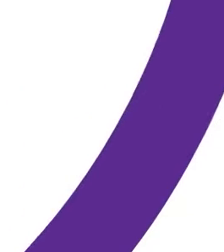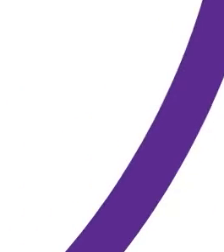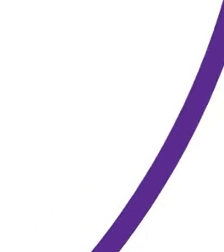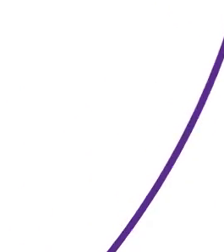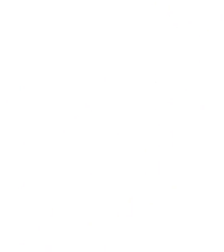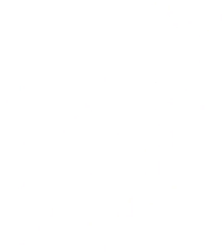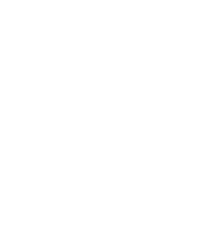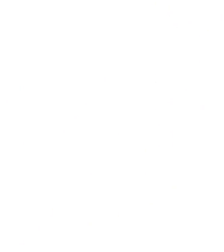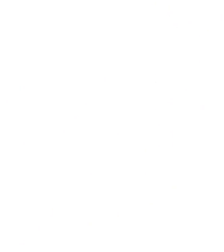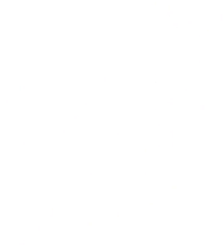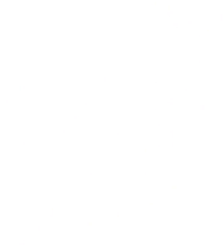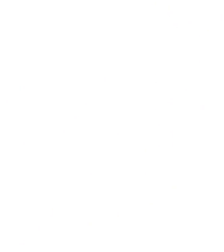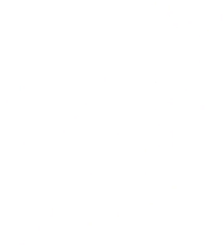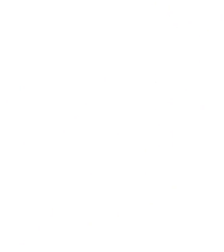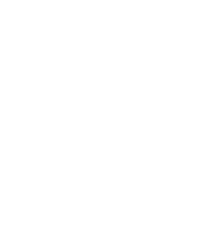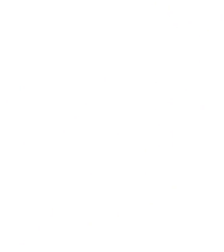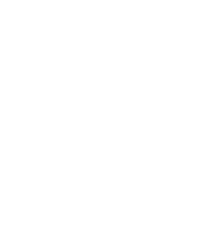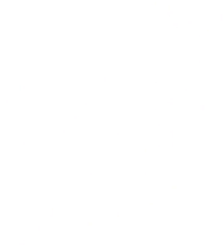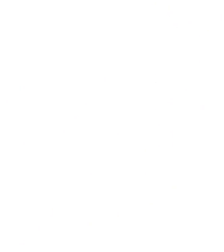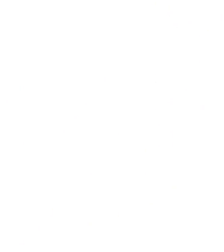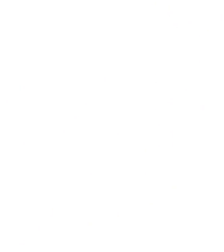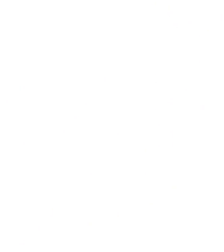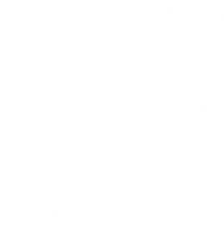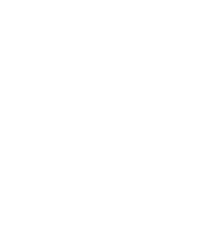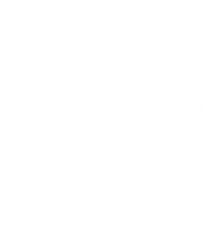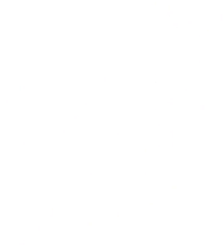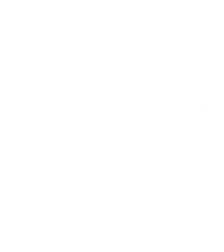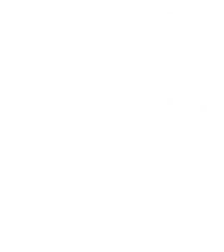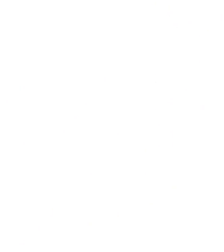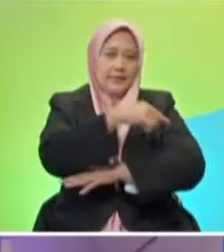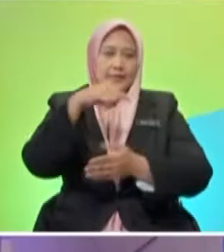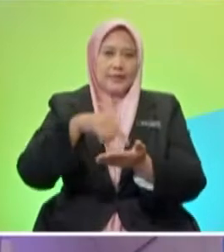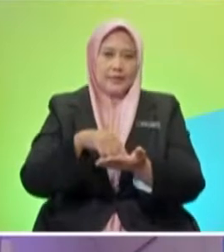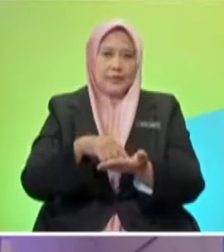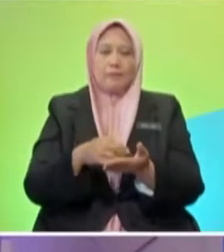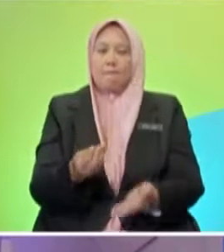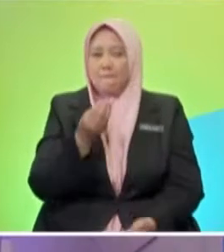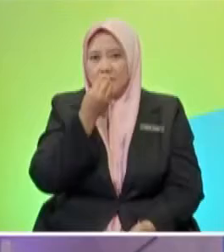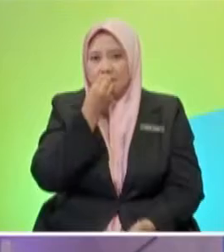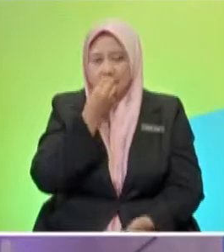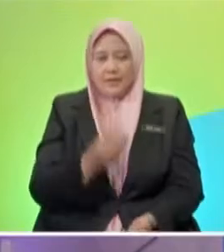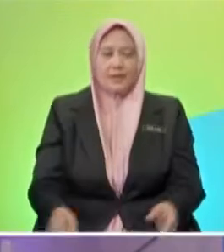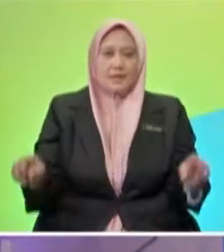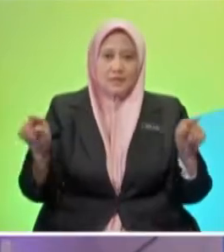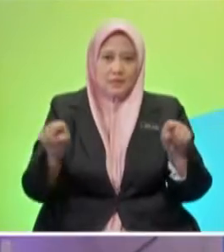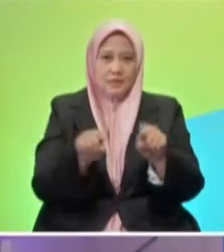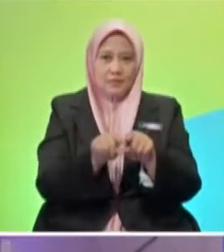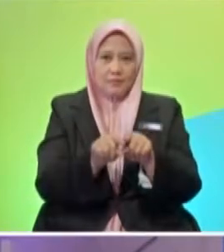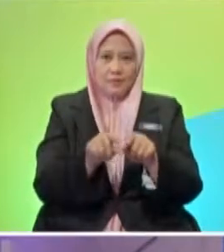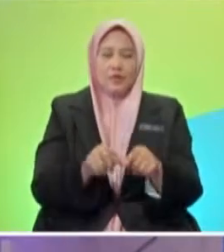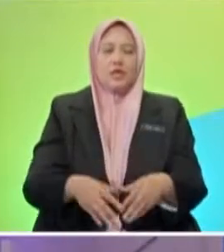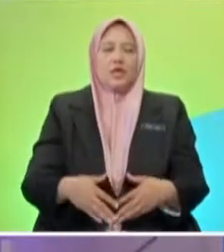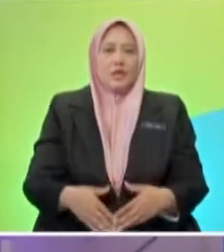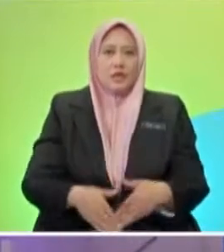Hai Sidik TV GPM jadi adalah Master Man ini gitu